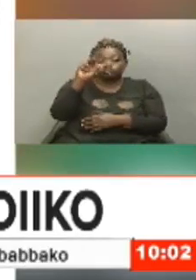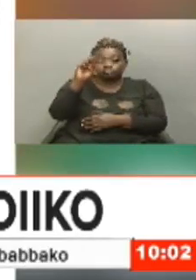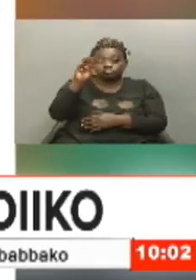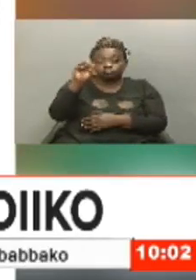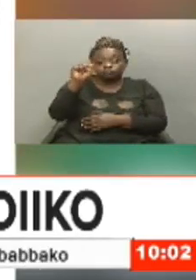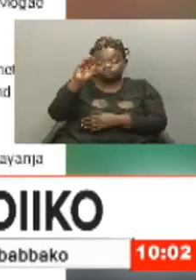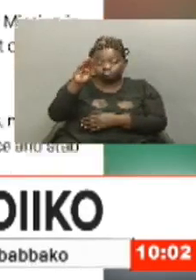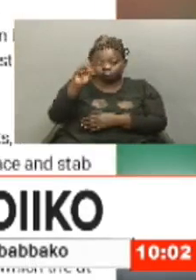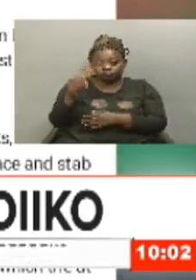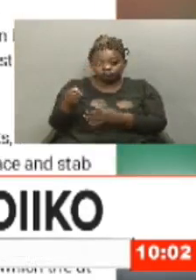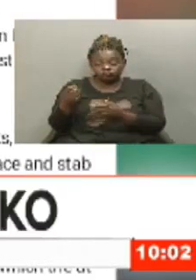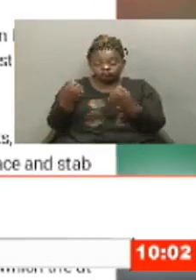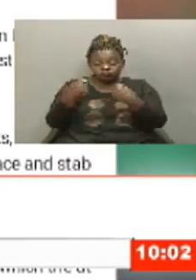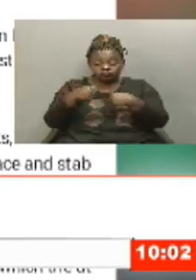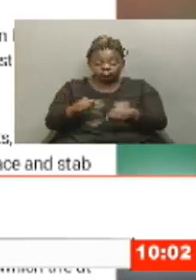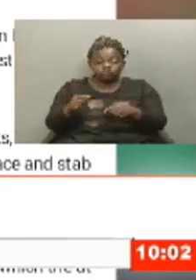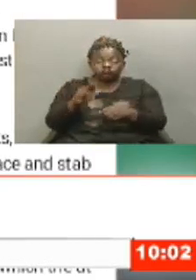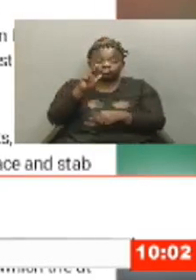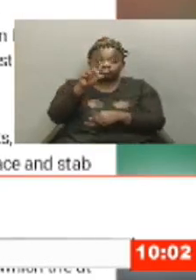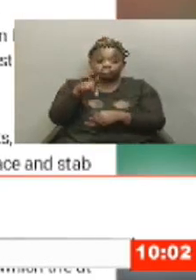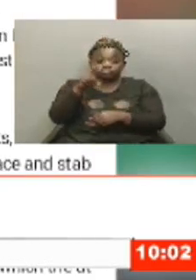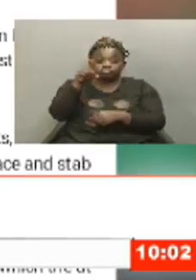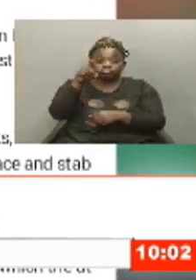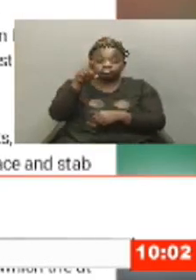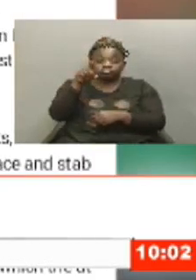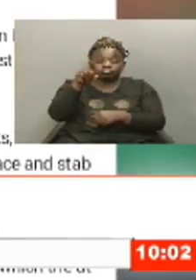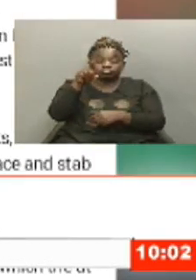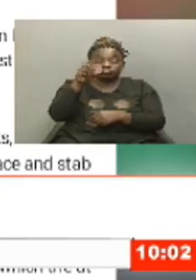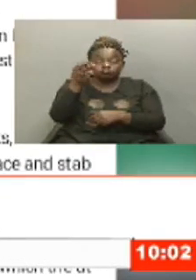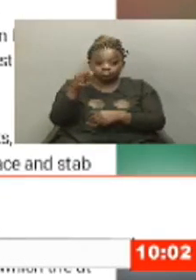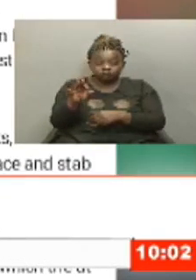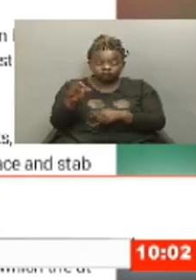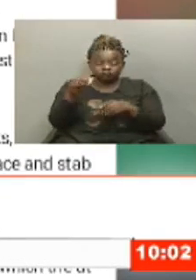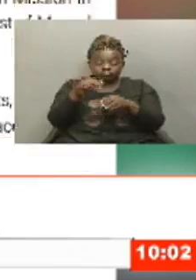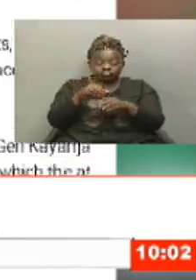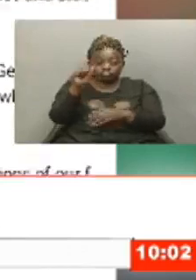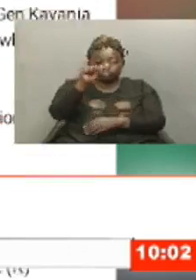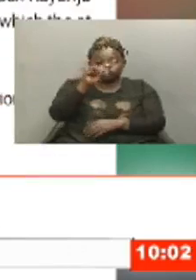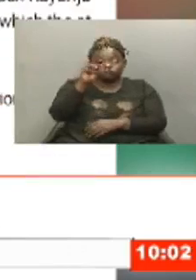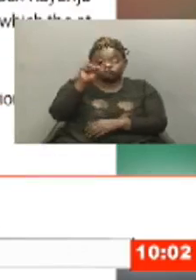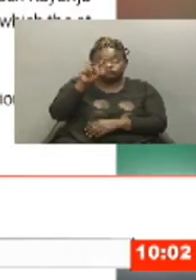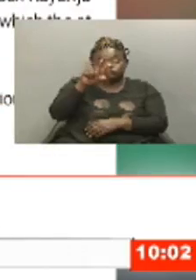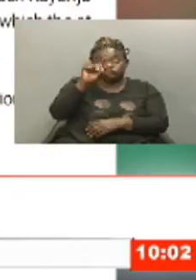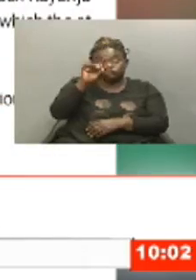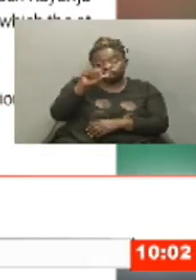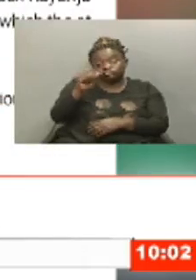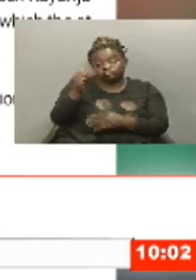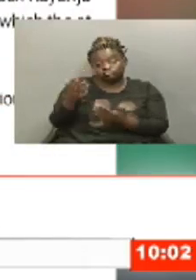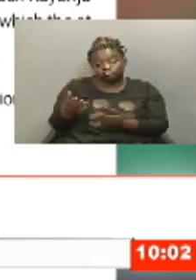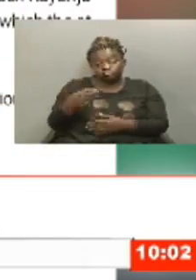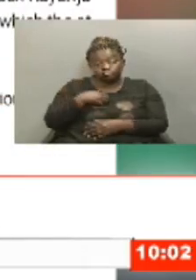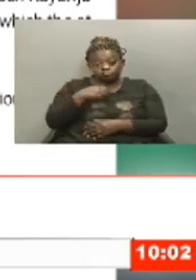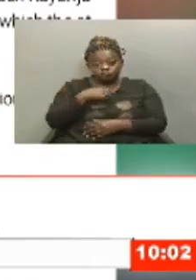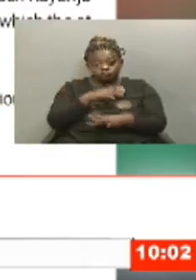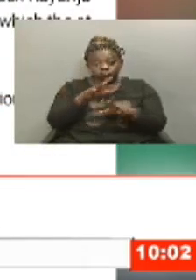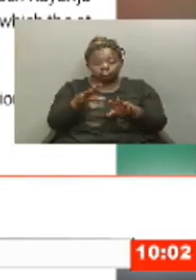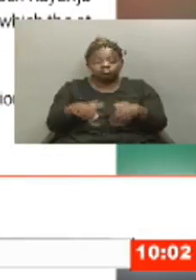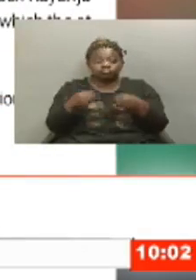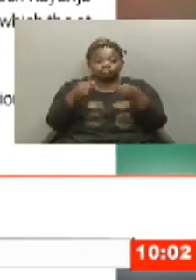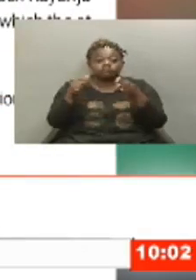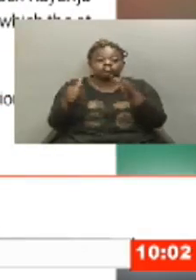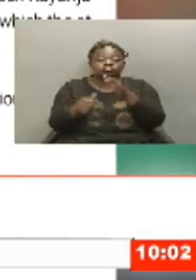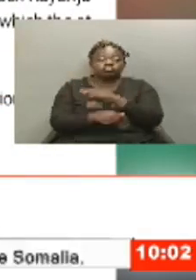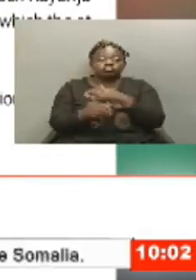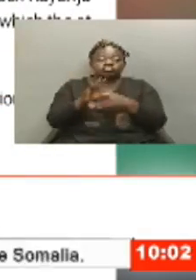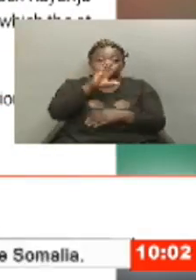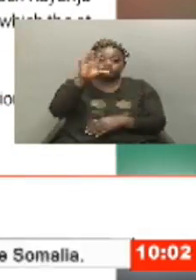nkambi y'eggye lyaffe erya UPDF ebuulo Malere e Somalia. Abajasi abaalumbiddwa wansi w'ekibiina